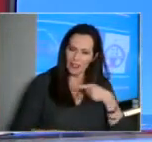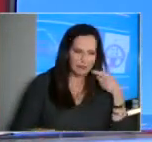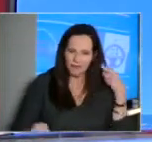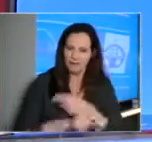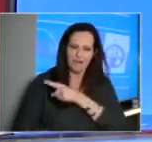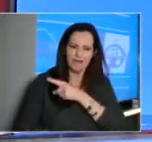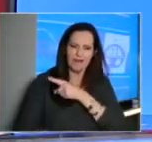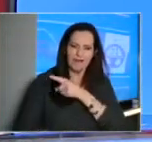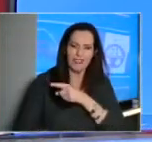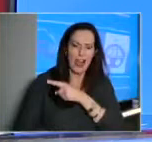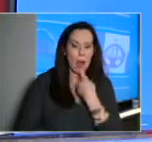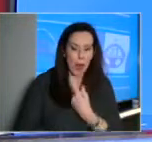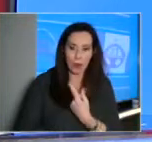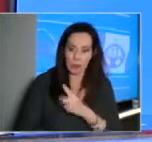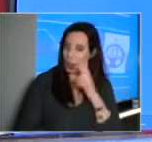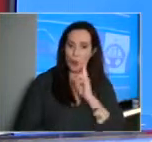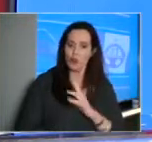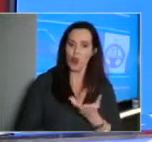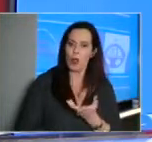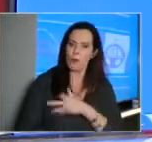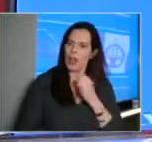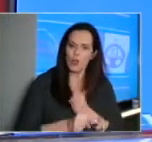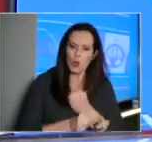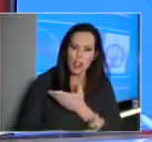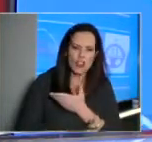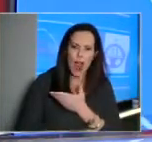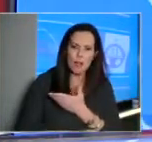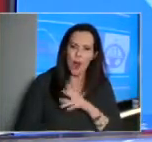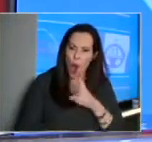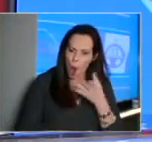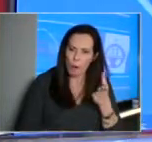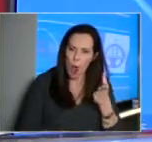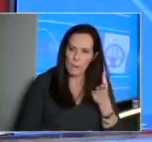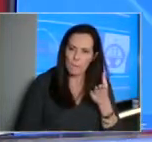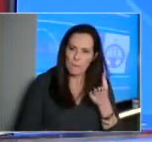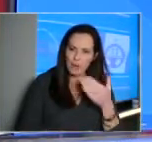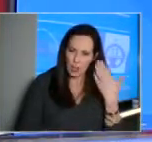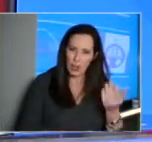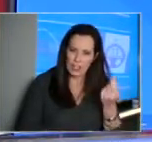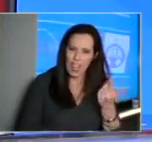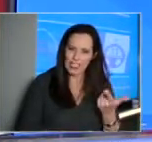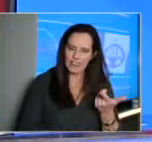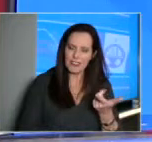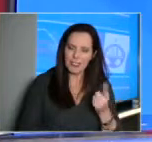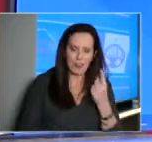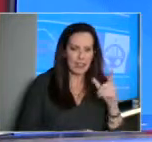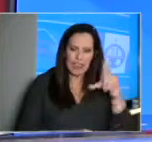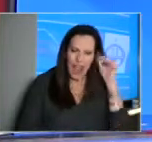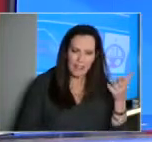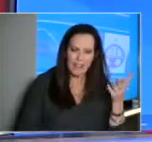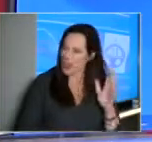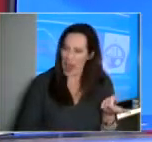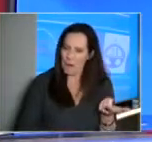שאומרים החבר'ה, ואמרתי לה, זה בושה, מה את עושה שם? עוד פעם את הולכת לחזק. זה קרוב אלייך הביתה. למה תל אביב